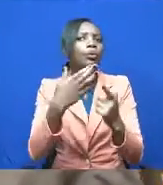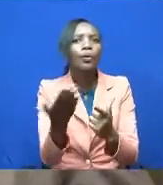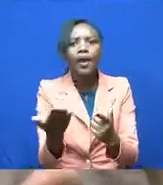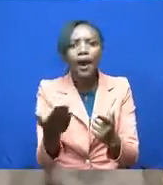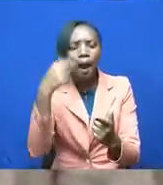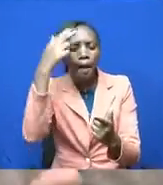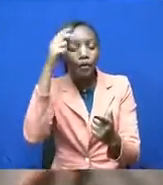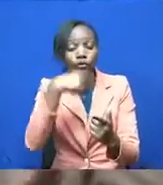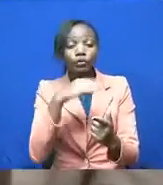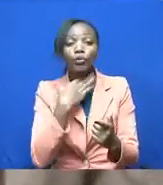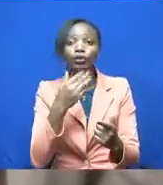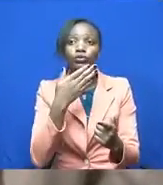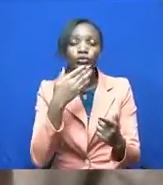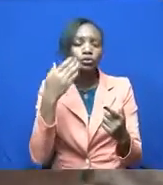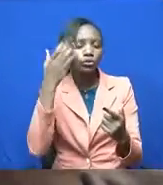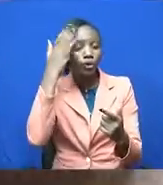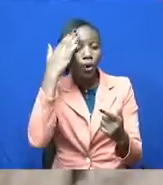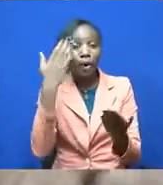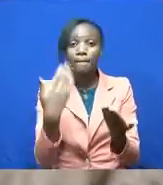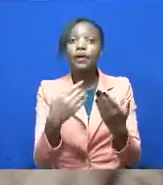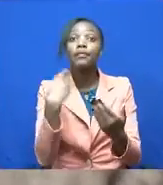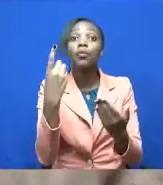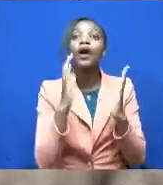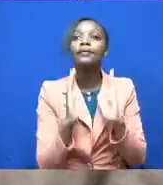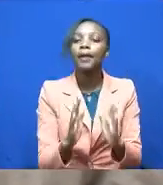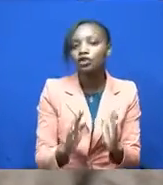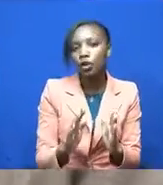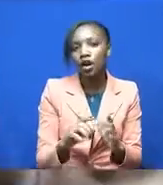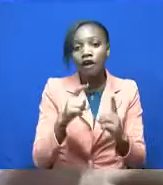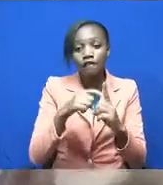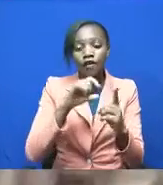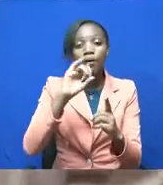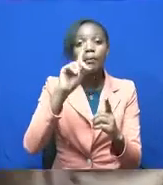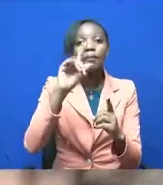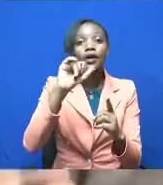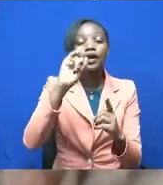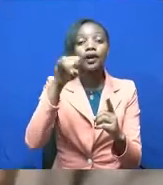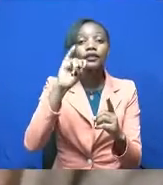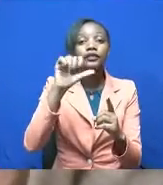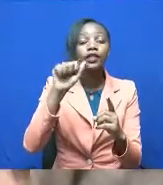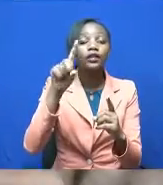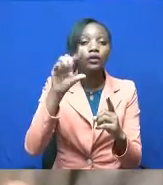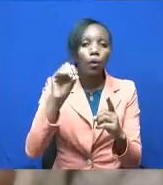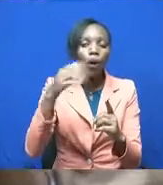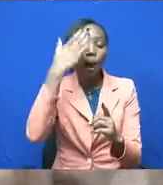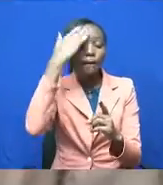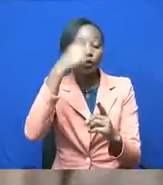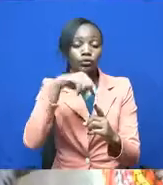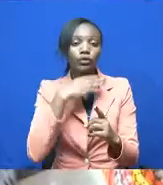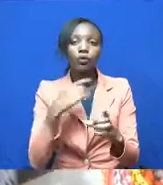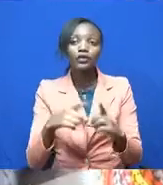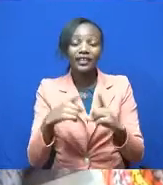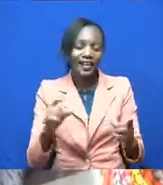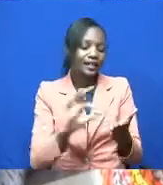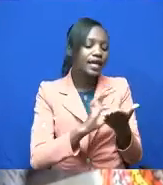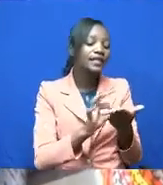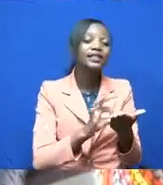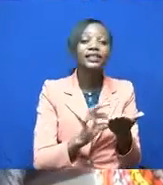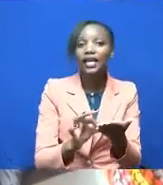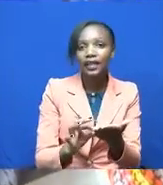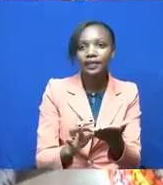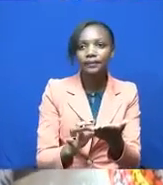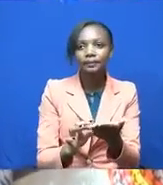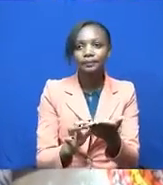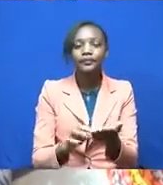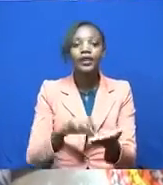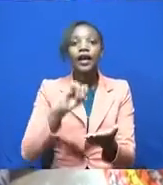kujua tupewe hata wetu wa Kajiado tumuengage moja kwa moja. Kwa sababu tunataka hiyo shamba yetu iwe registered. Saidi Ilu